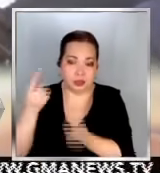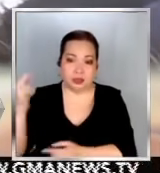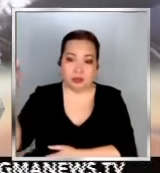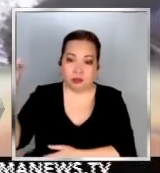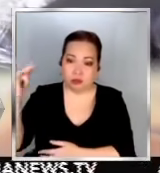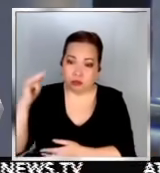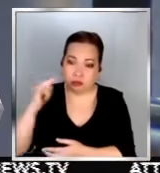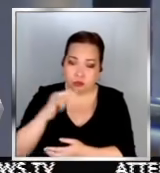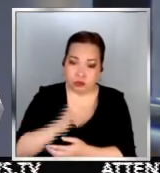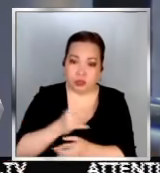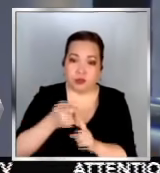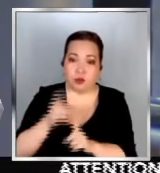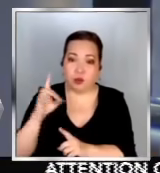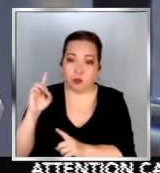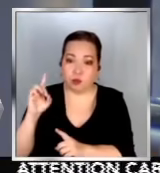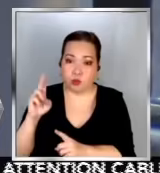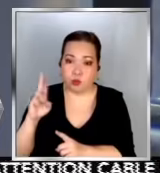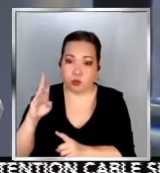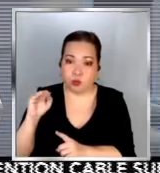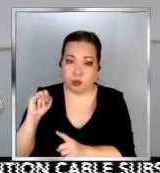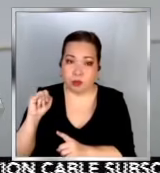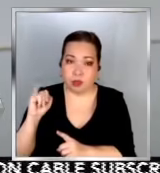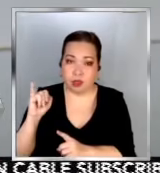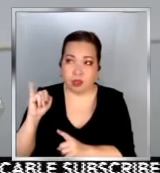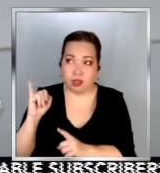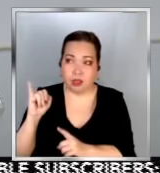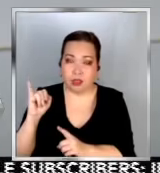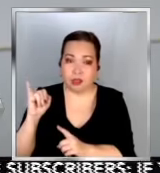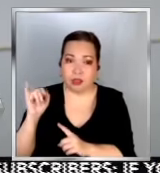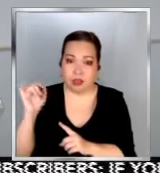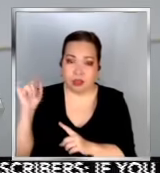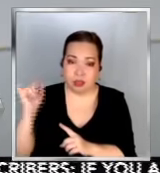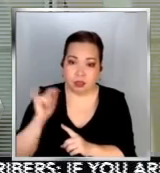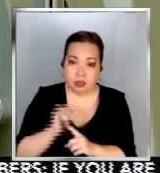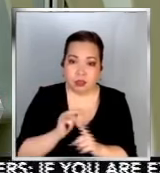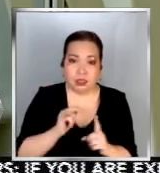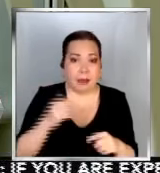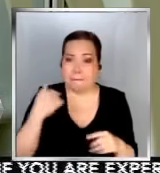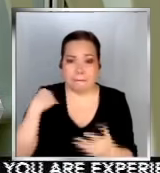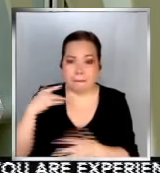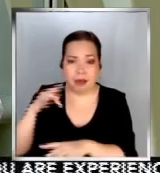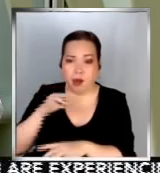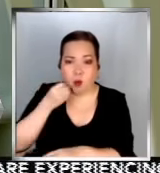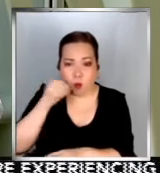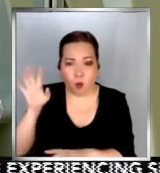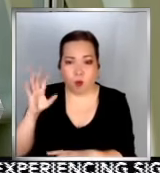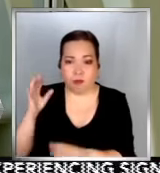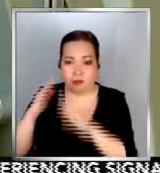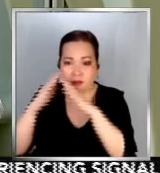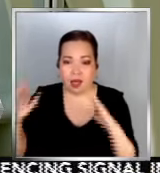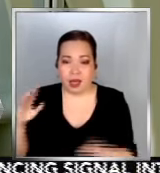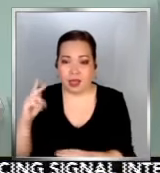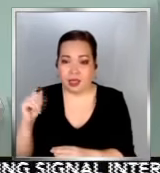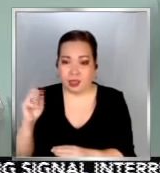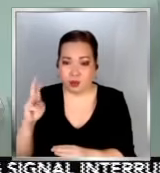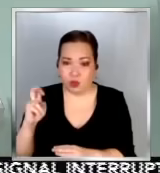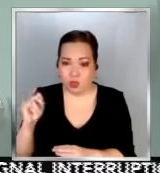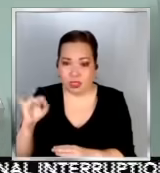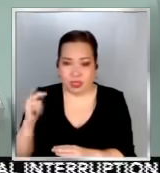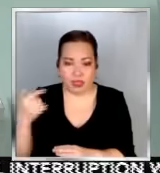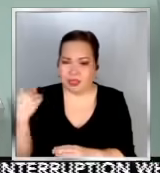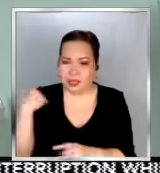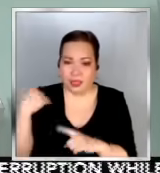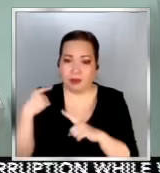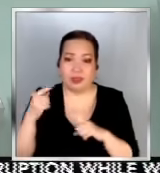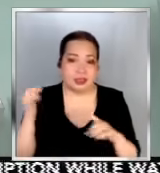nakakadapo sa Kamuning. Pagbalik kasi ng pasyente mula sa Dubai noong January 7, dumiretso ito sa isang quarantine hotel at doon naghintay